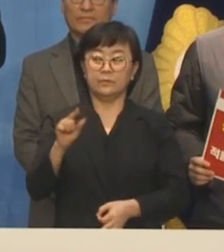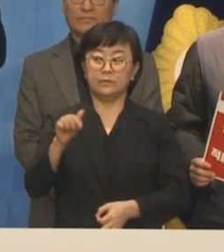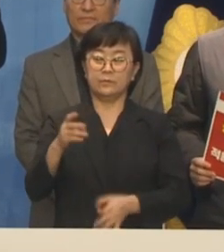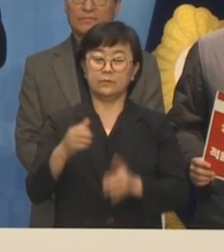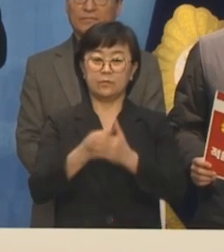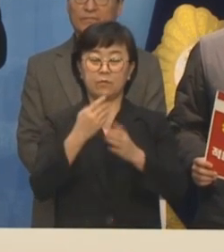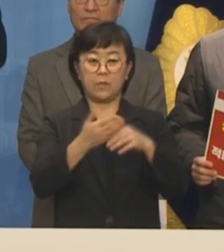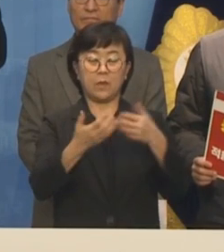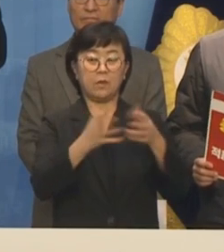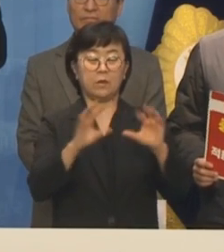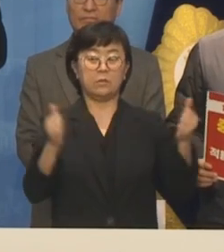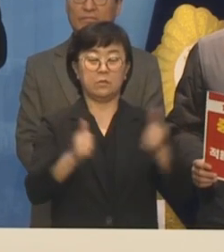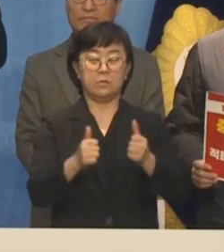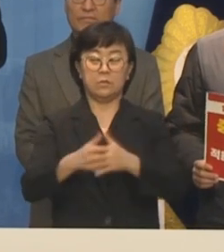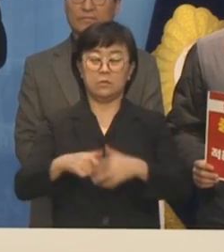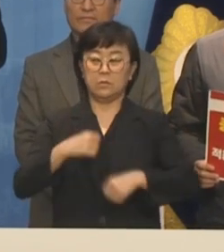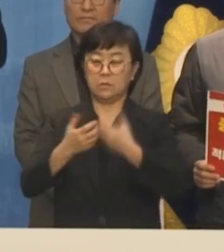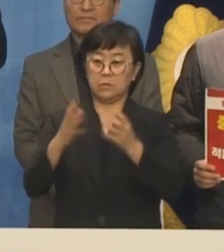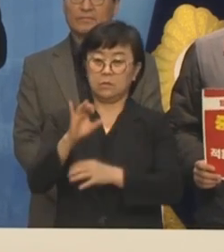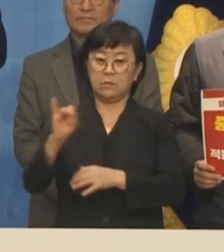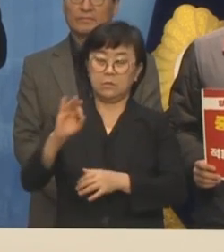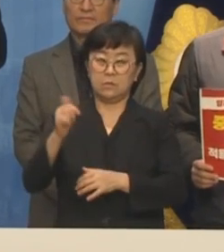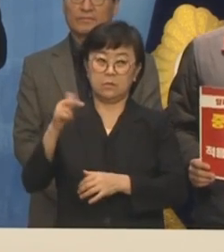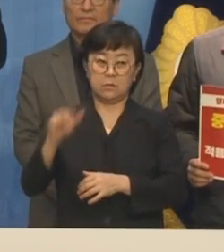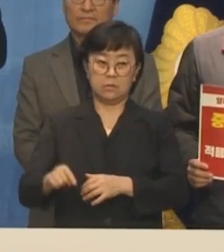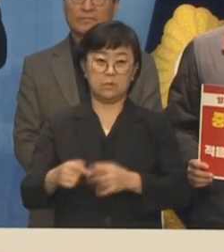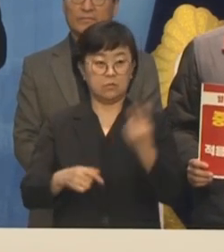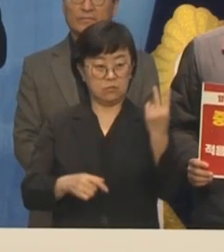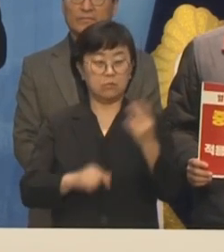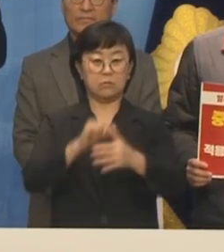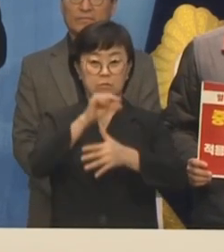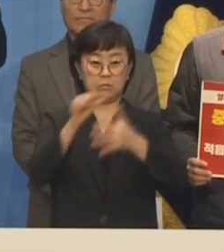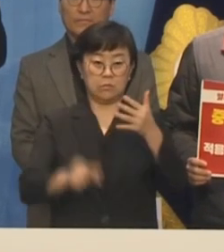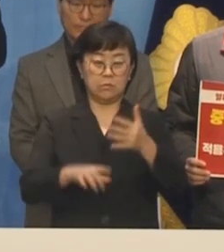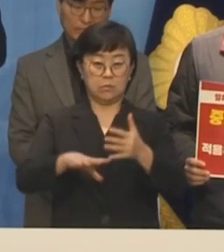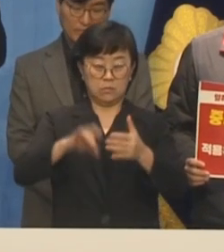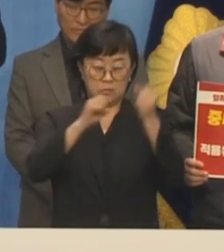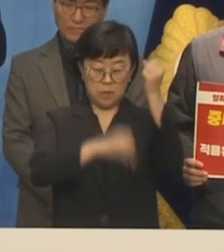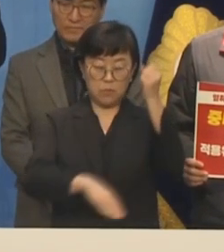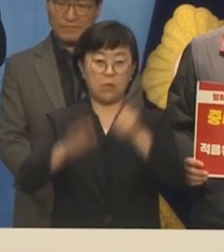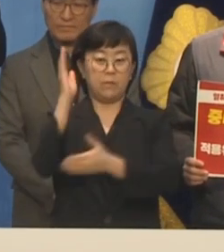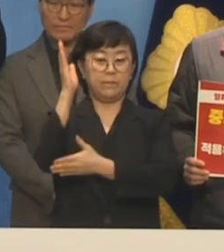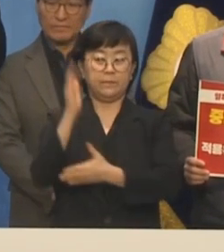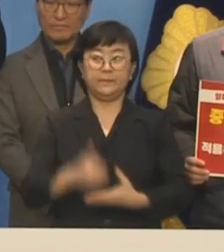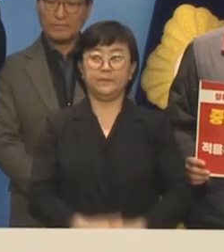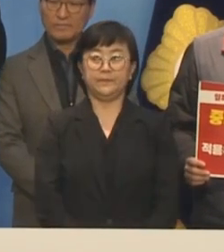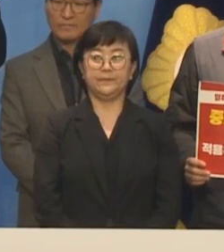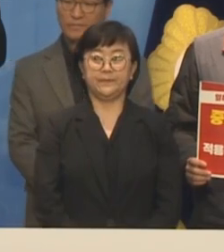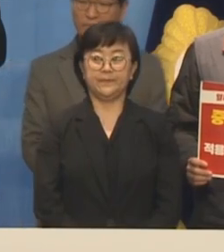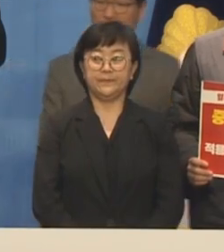민주당의 이하경 의원님과 정의당의 이은주 의원님께서 차례대로 모두 발언을 하도록 하겠습니다.